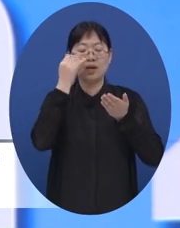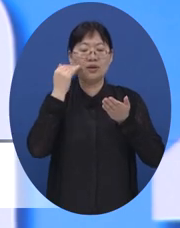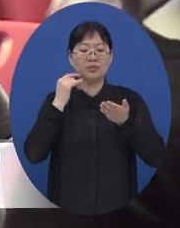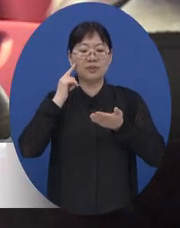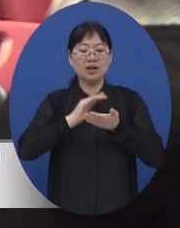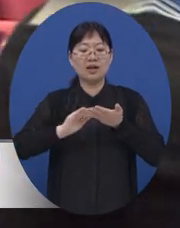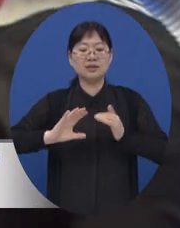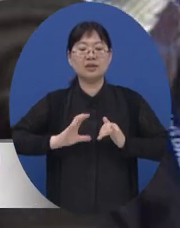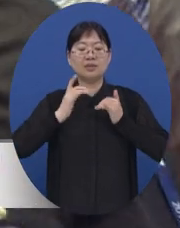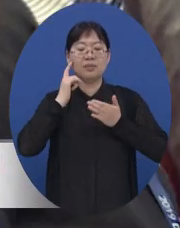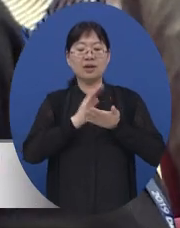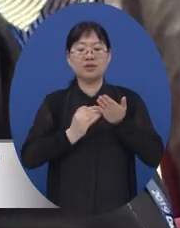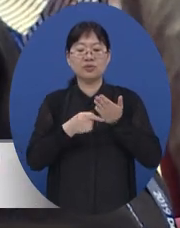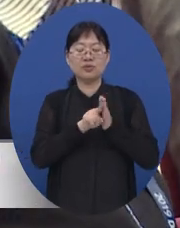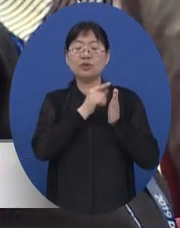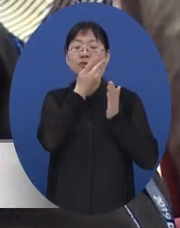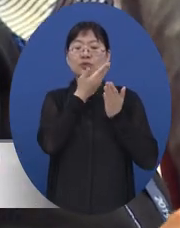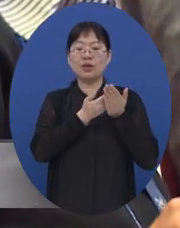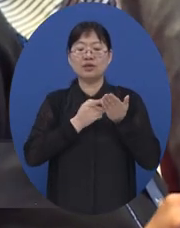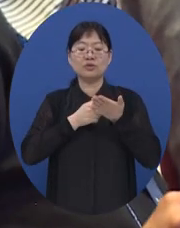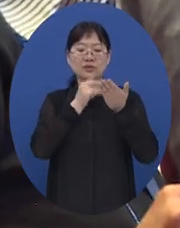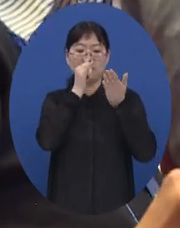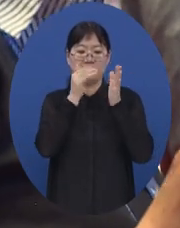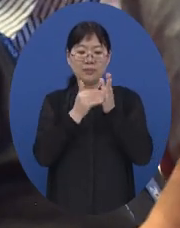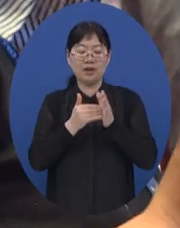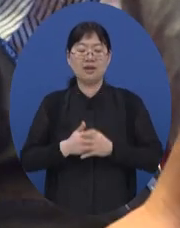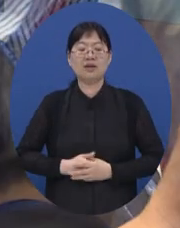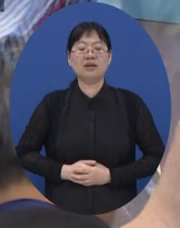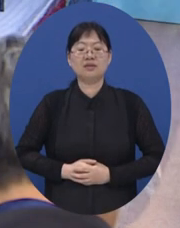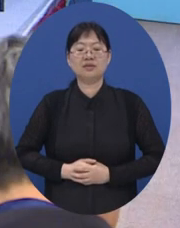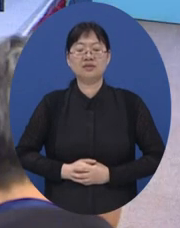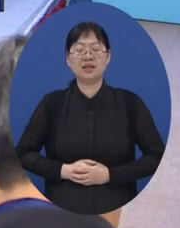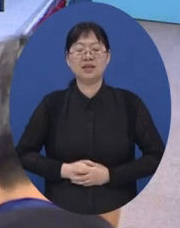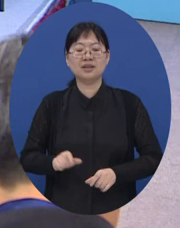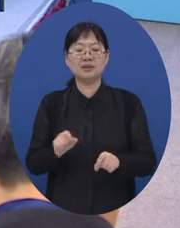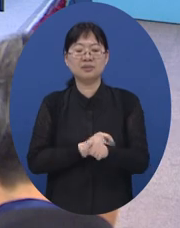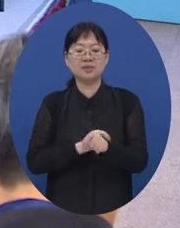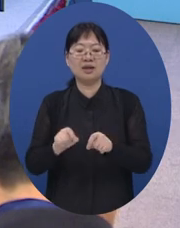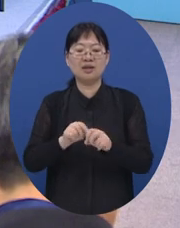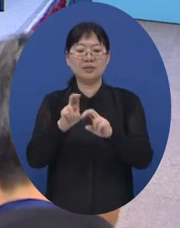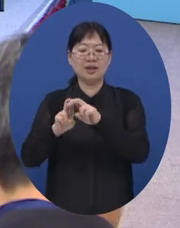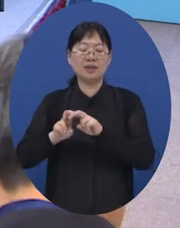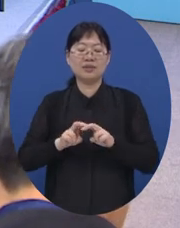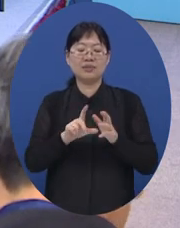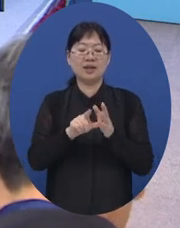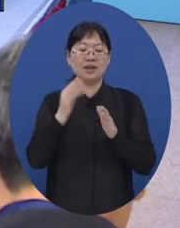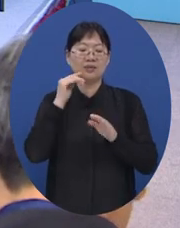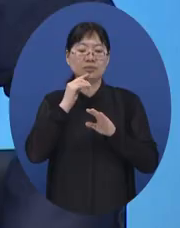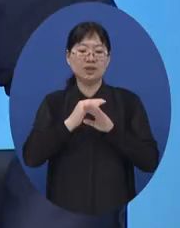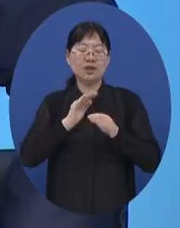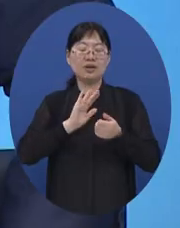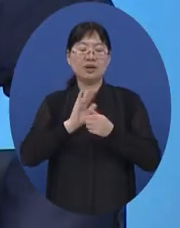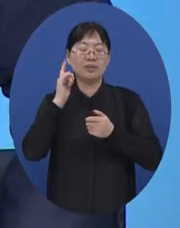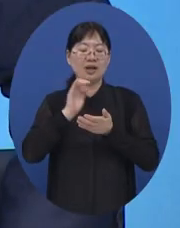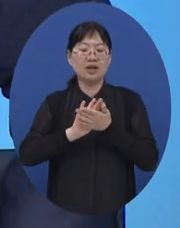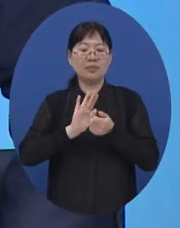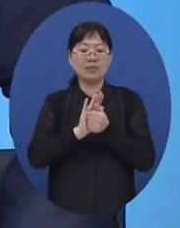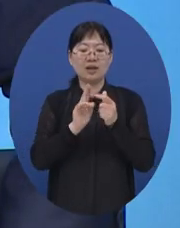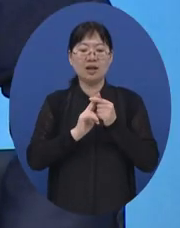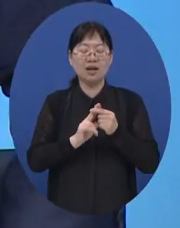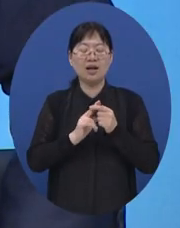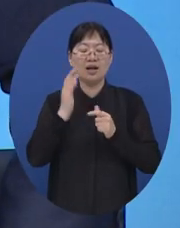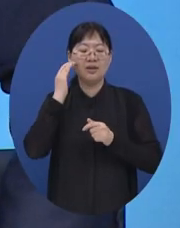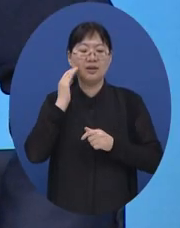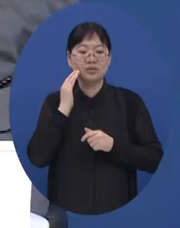한반도 평화가 3 평화를 위해 중요하다 고 주장했습니다 특급 세션에서는 남북평화 협력과 한반도 비핵화